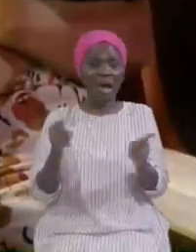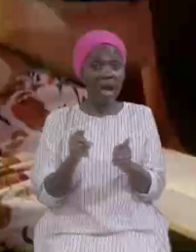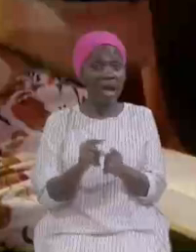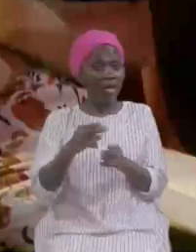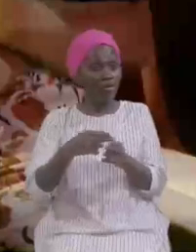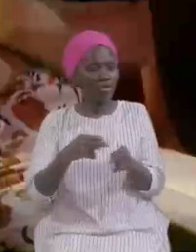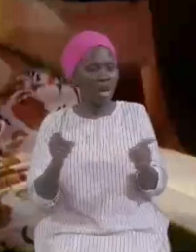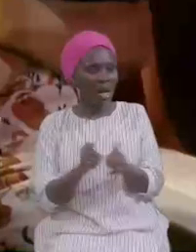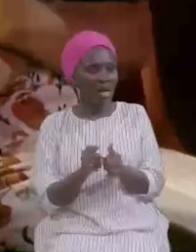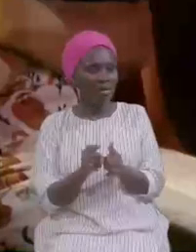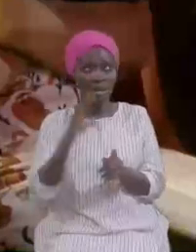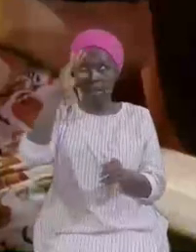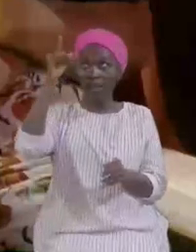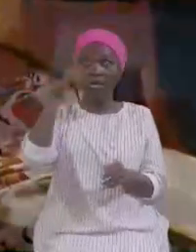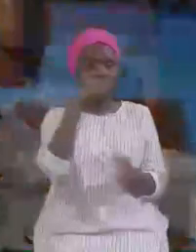Et dès qu'il a dit,